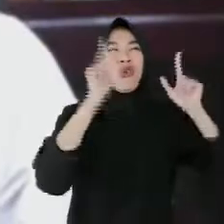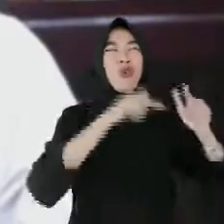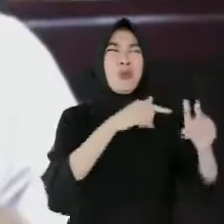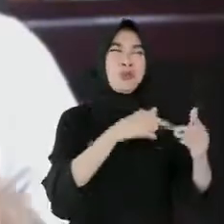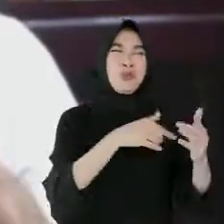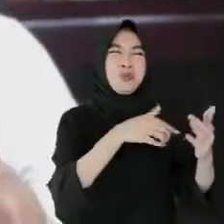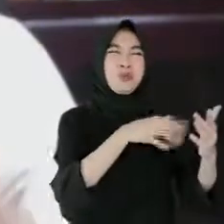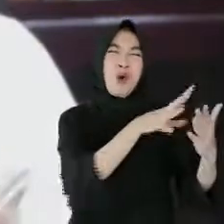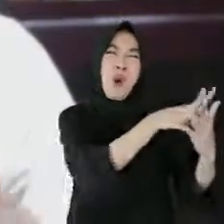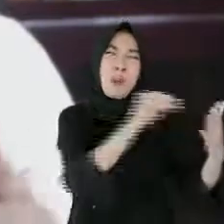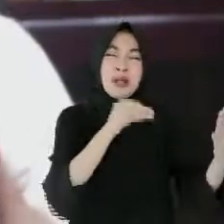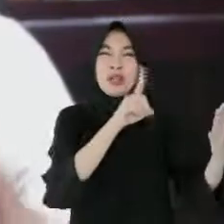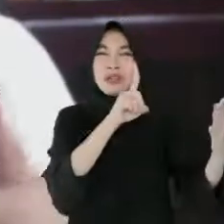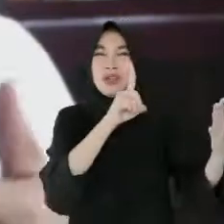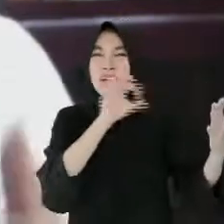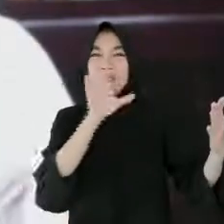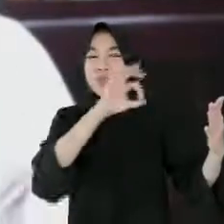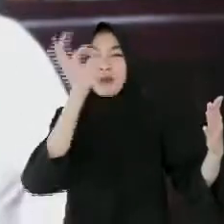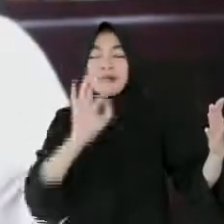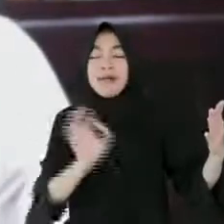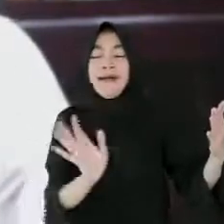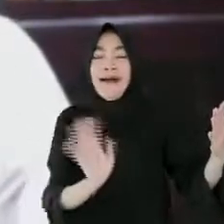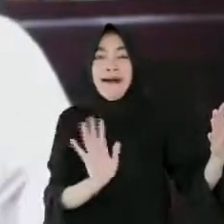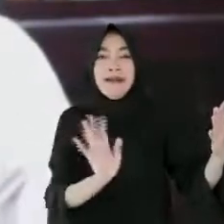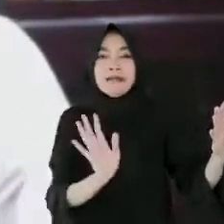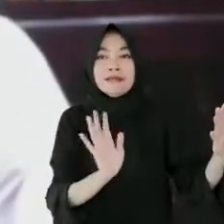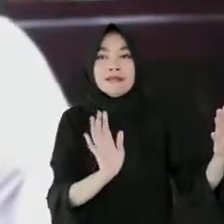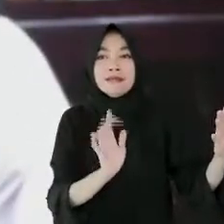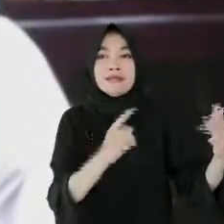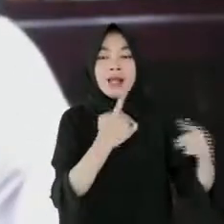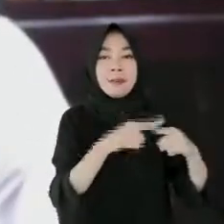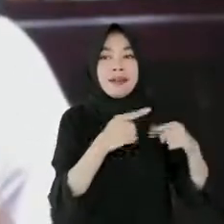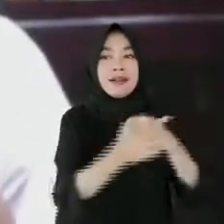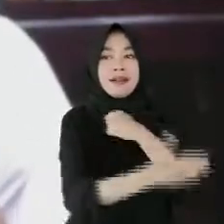anak mereka itu cukup belum berangkat